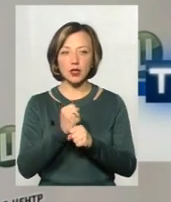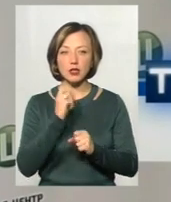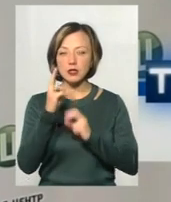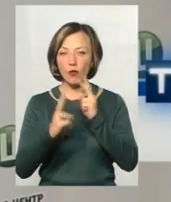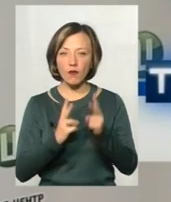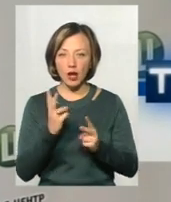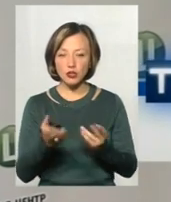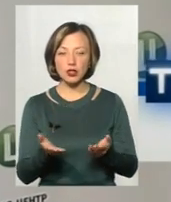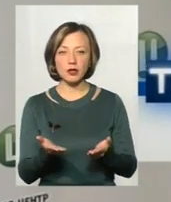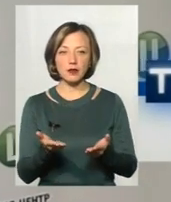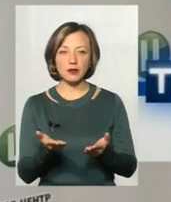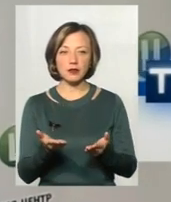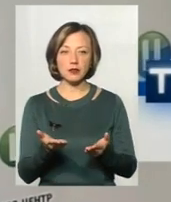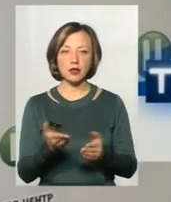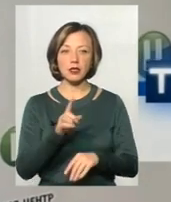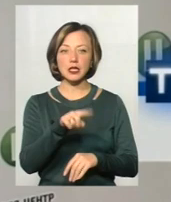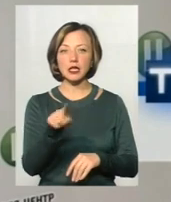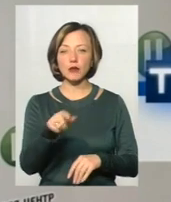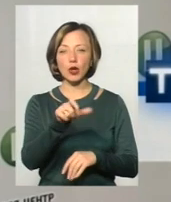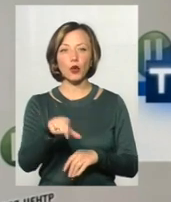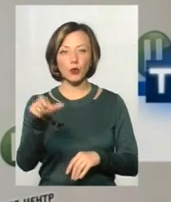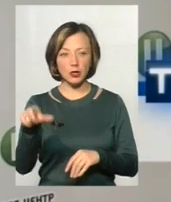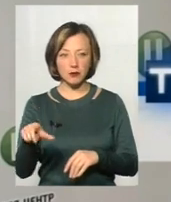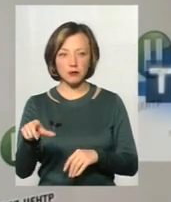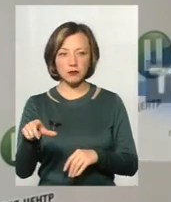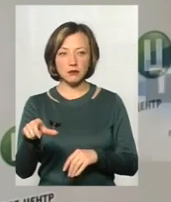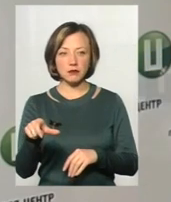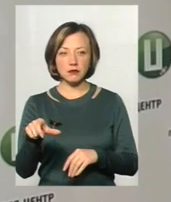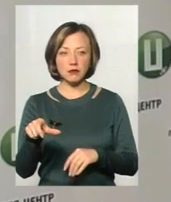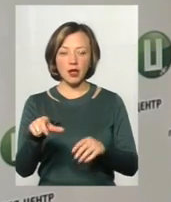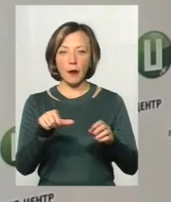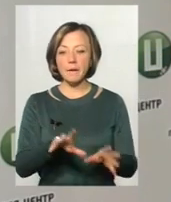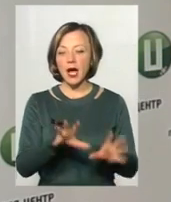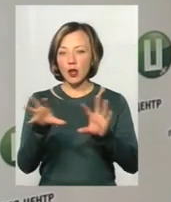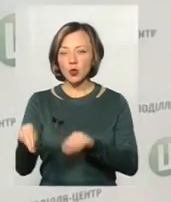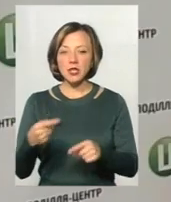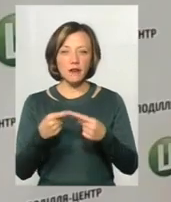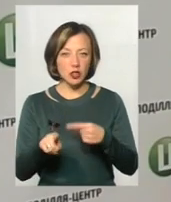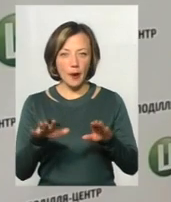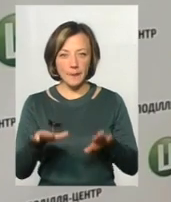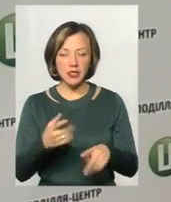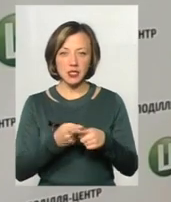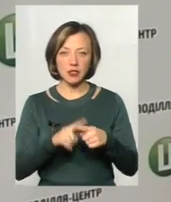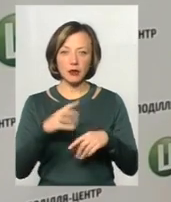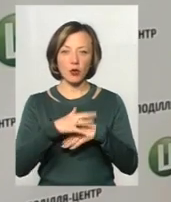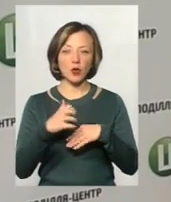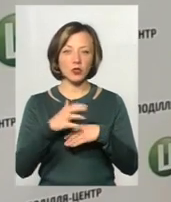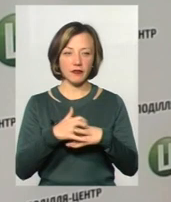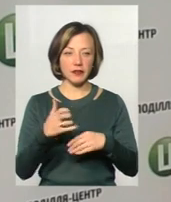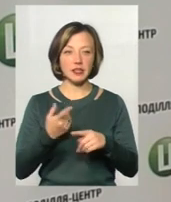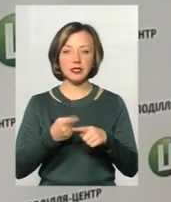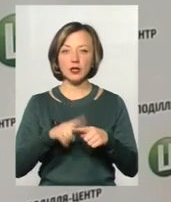зауваження тим людям, переносили в інше місце цих котів. Ці коти,